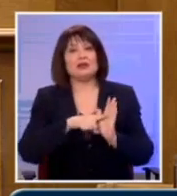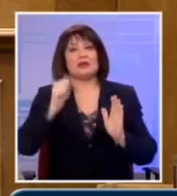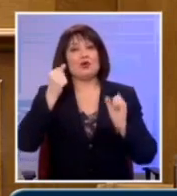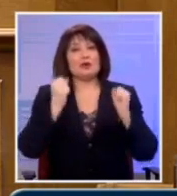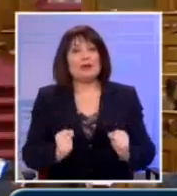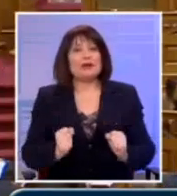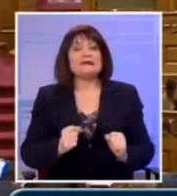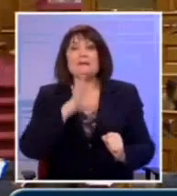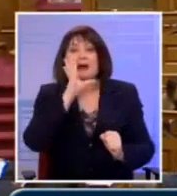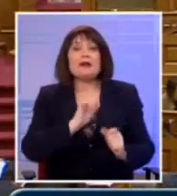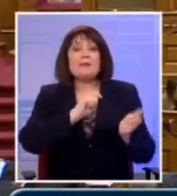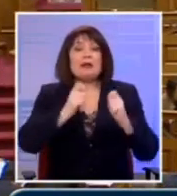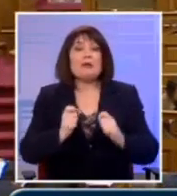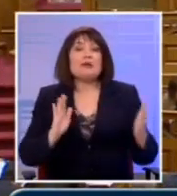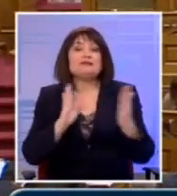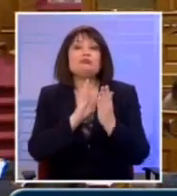αντικρούσουν.